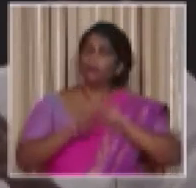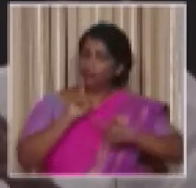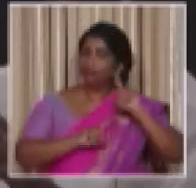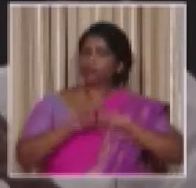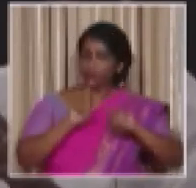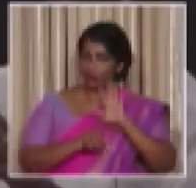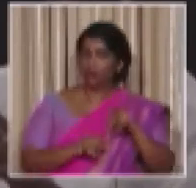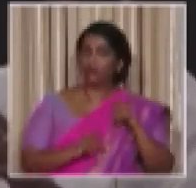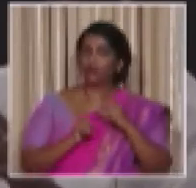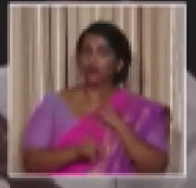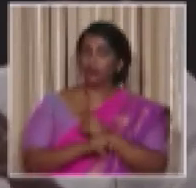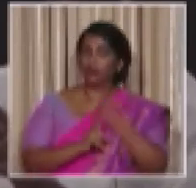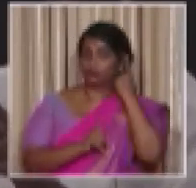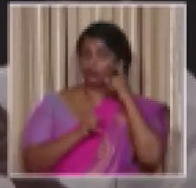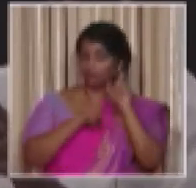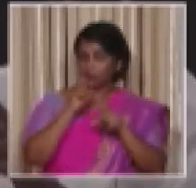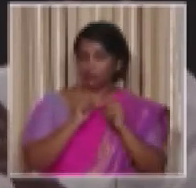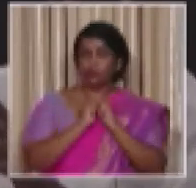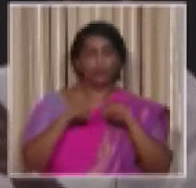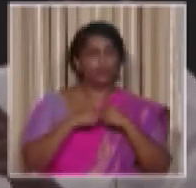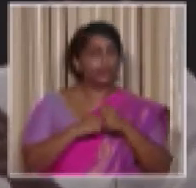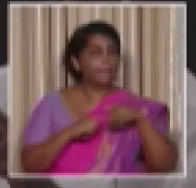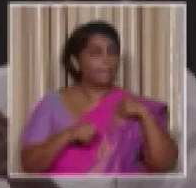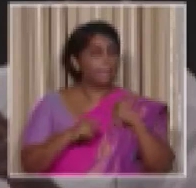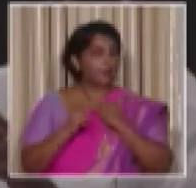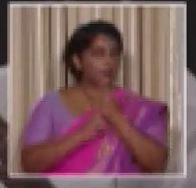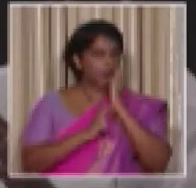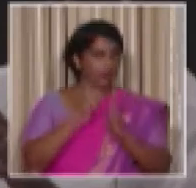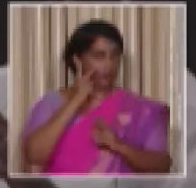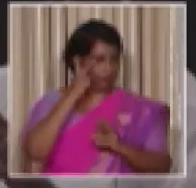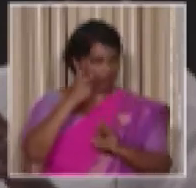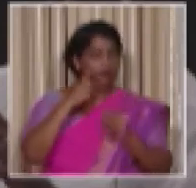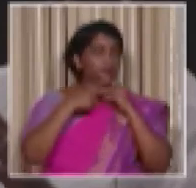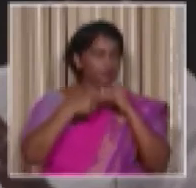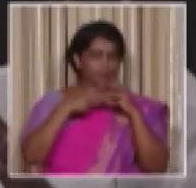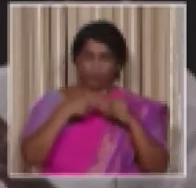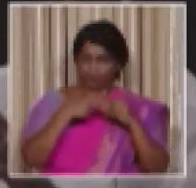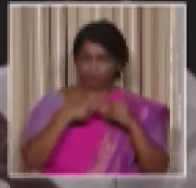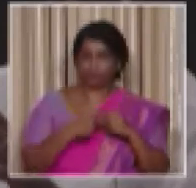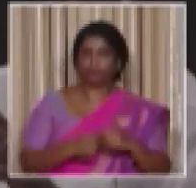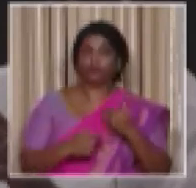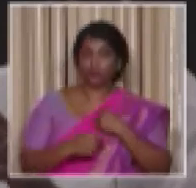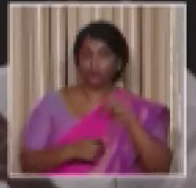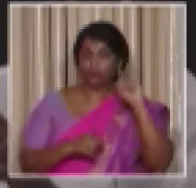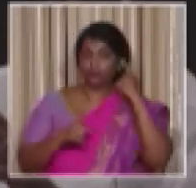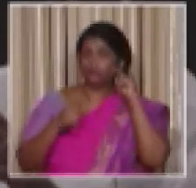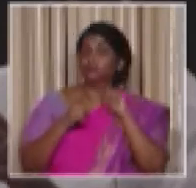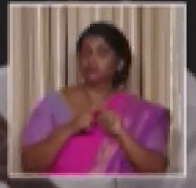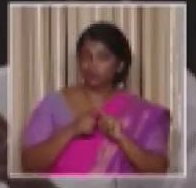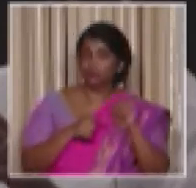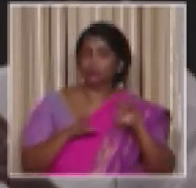යෙදුණා මේ ගුරු අධ්‍යාපනඥ සේවයේ වෘත්ති සමිති ප්‍රධාන වශයෙන් දෙකක් තියෙනවා. ඒ දෙකත් එක්ක මගේ පළවෙනි ඉලක්කය වුණේ